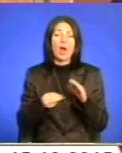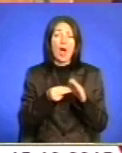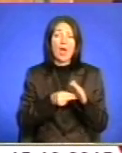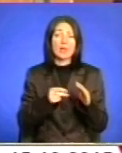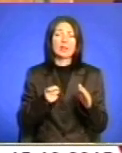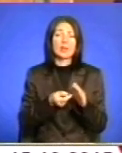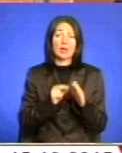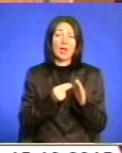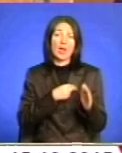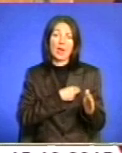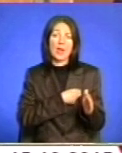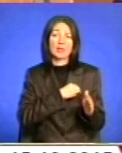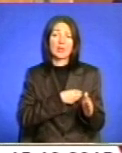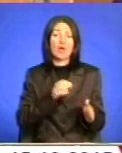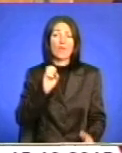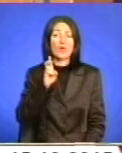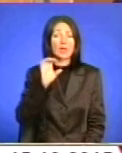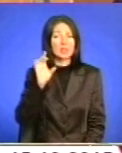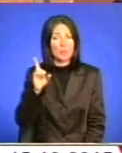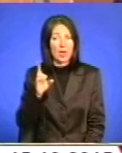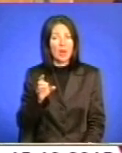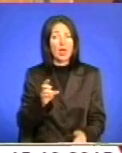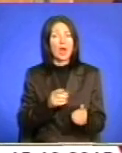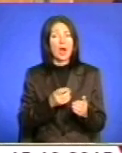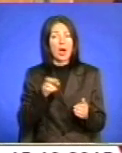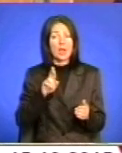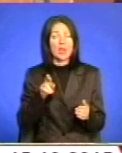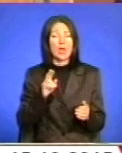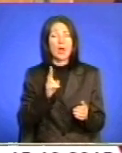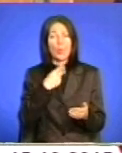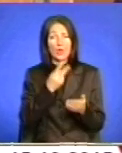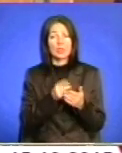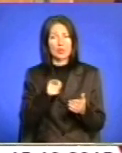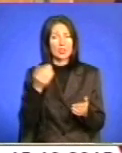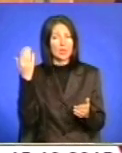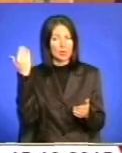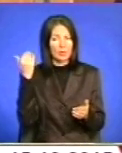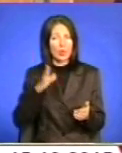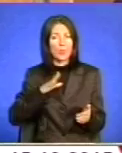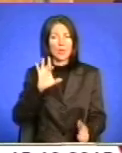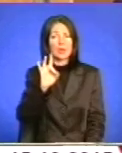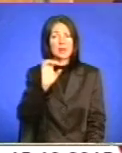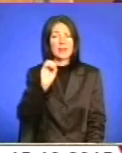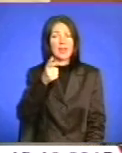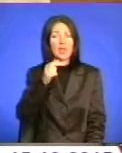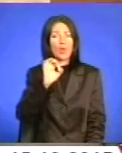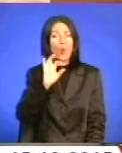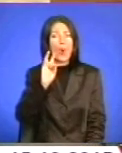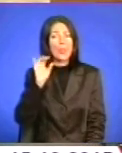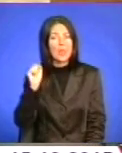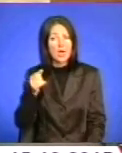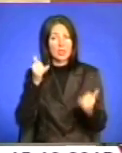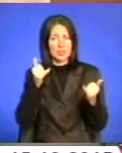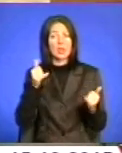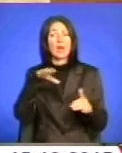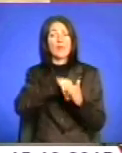відбілювати регіоналів, яким чином показати, що ті регіонали колишні, які зараз йдуть в блоці Петра Порошенка, як вони допомагають